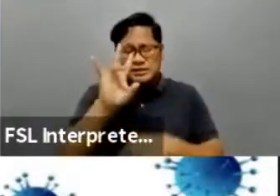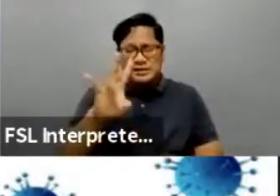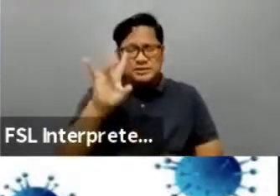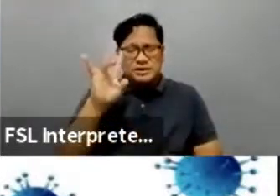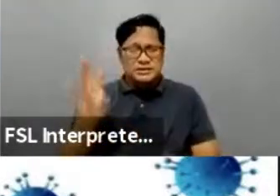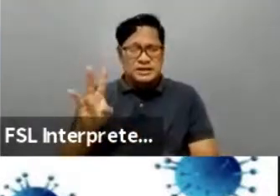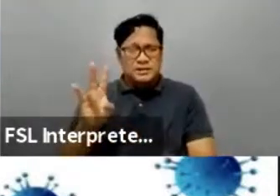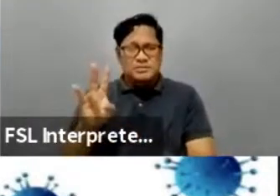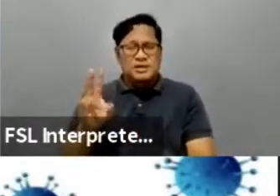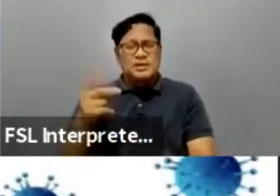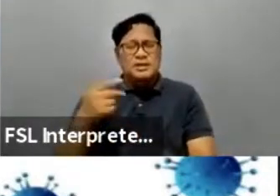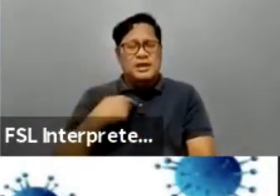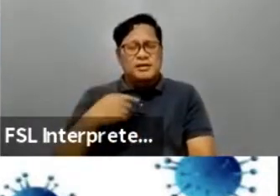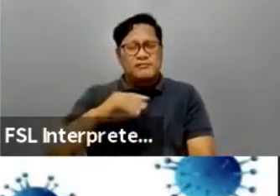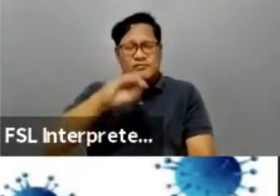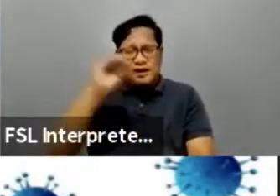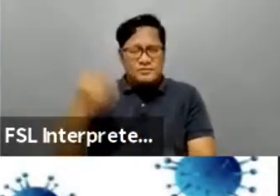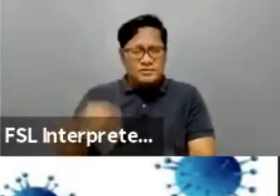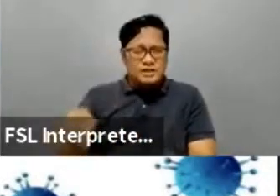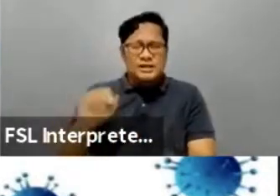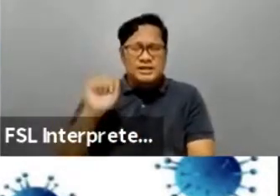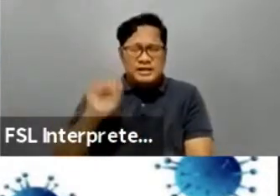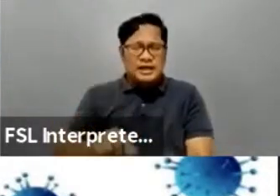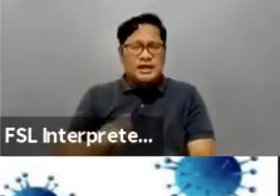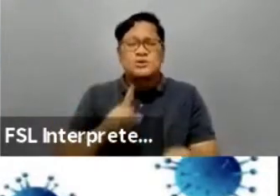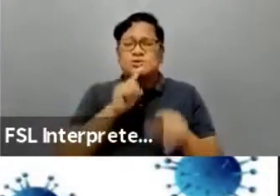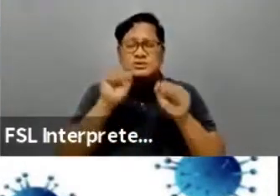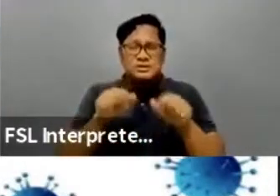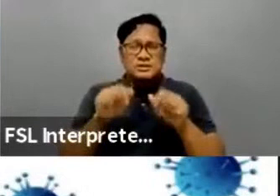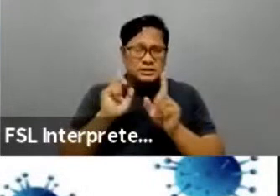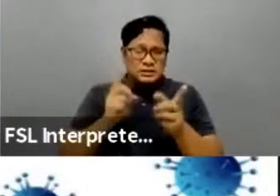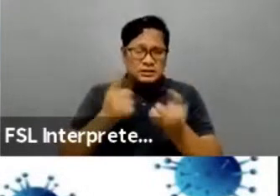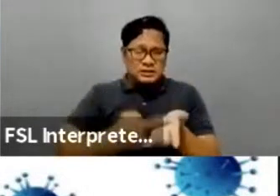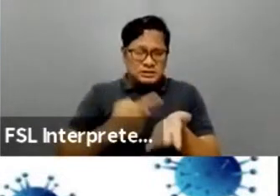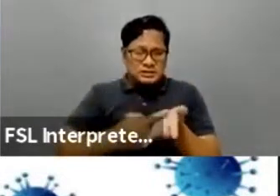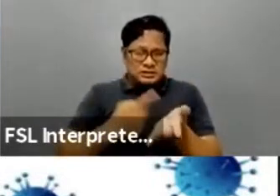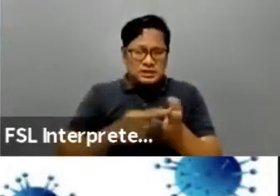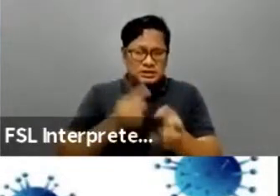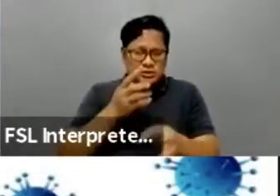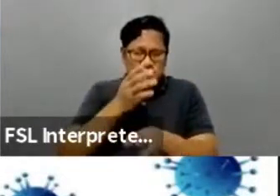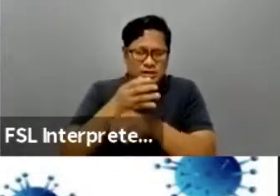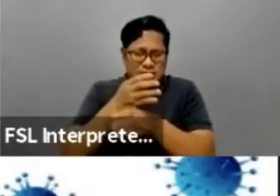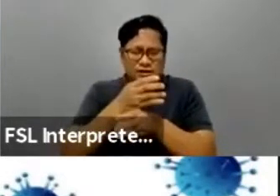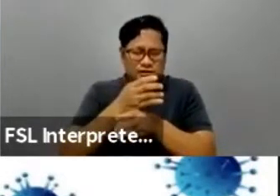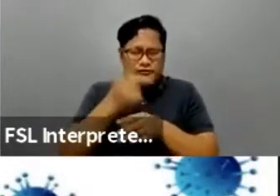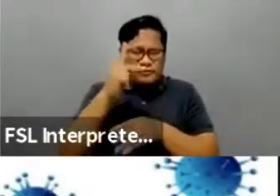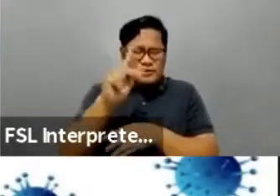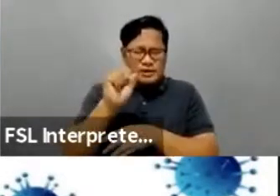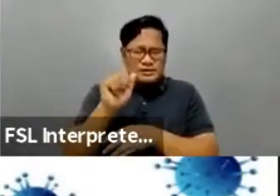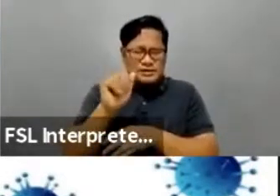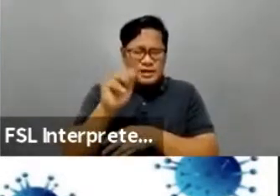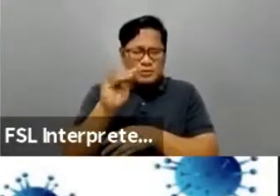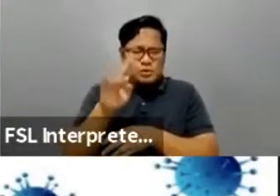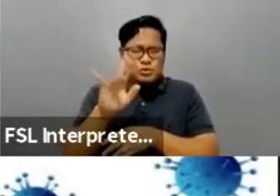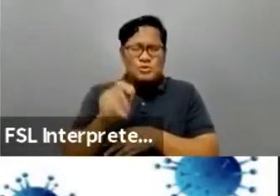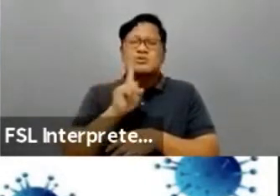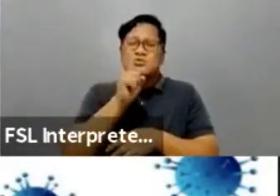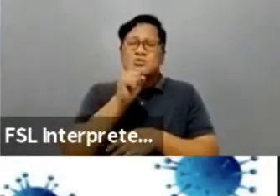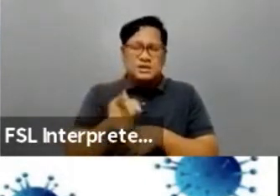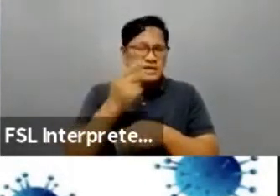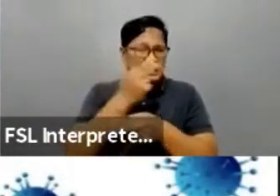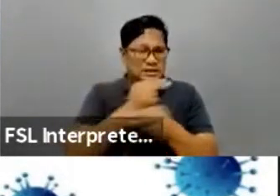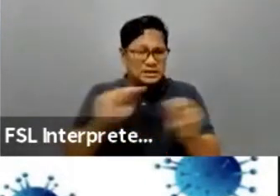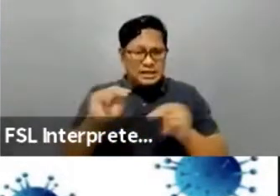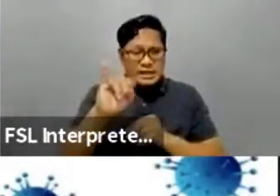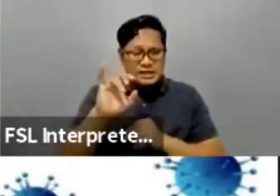77 hospitals able to take care of moderate to severe COVID-19 in